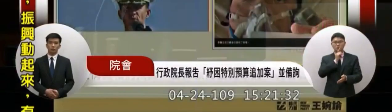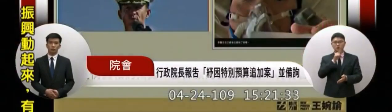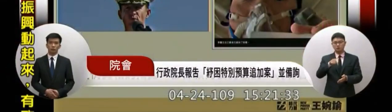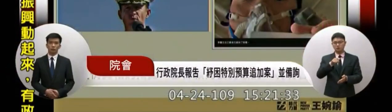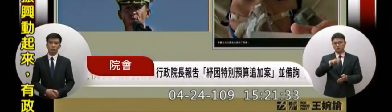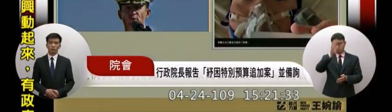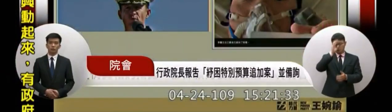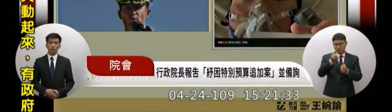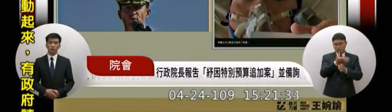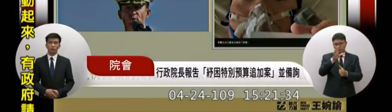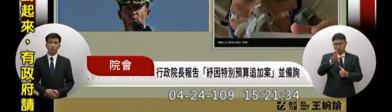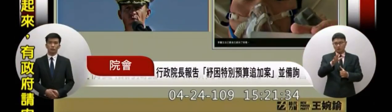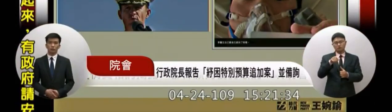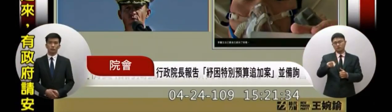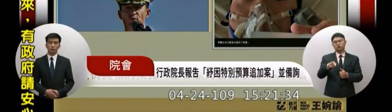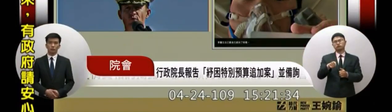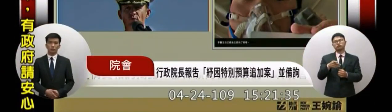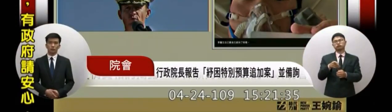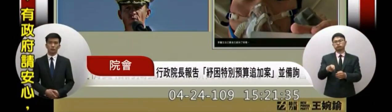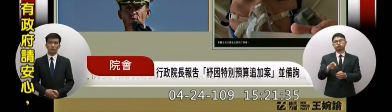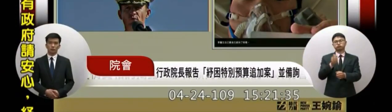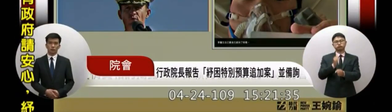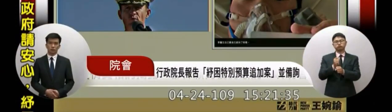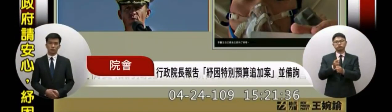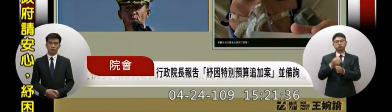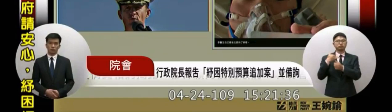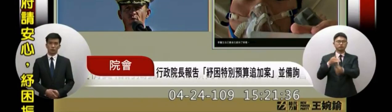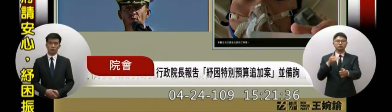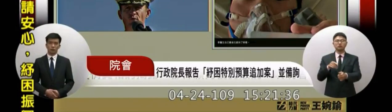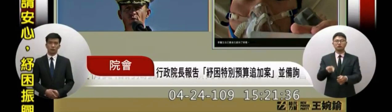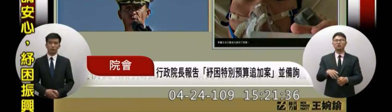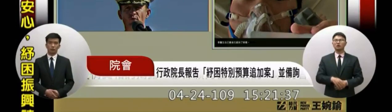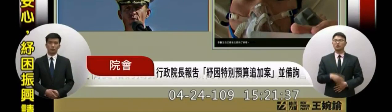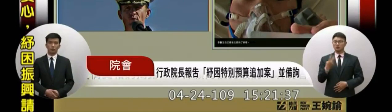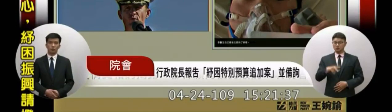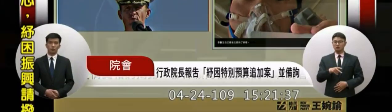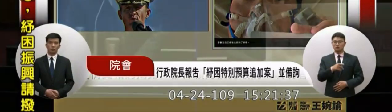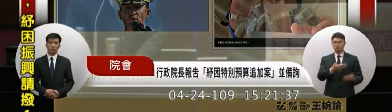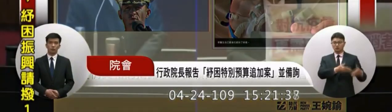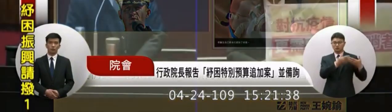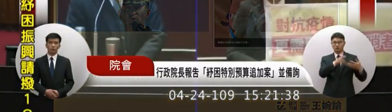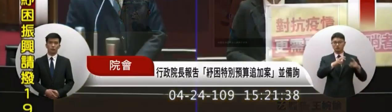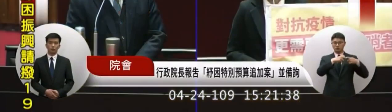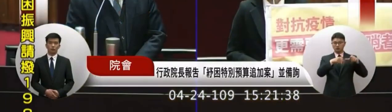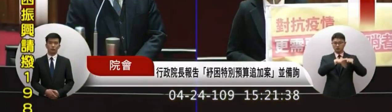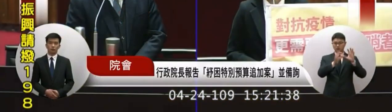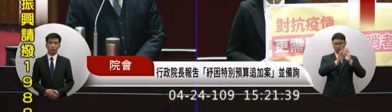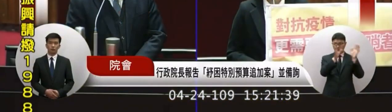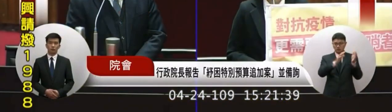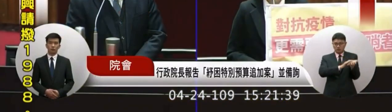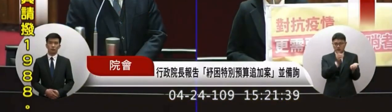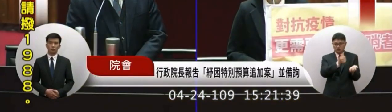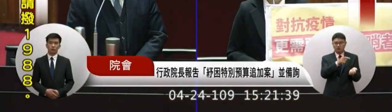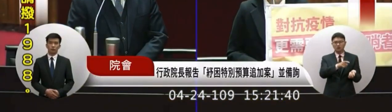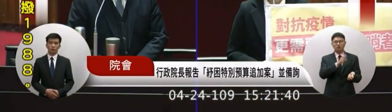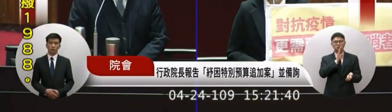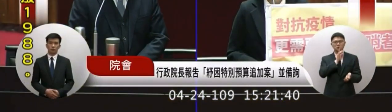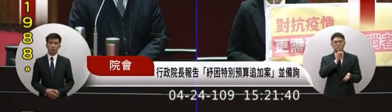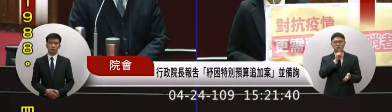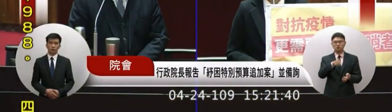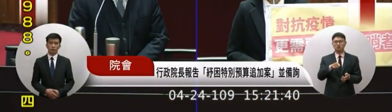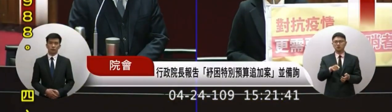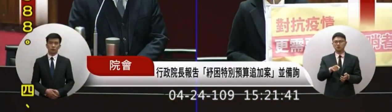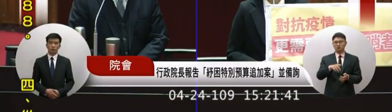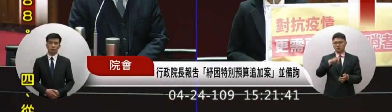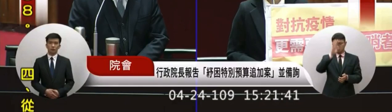解职的部分。那另外就是在那个我们所知道的李文亮医师，其实也曾经在提出这个疫情可能有这样的冲击的情况